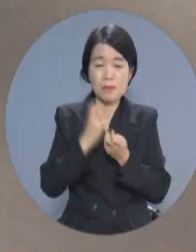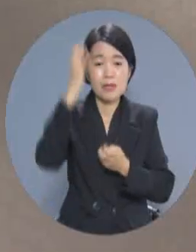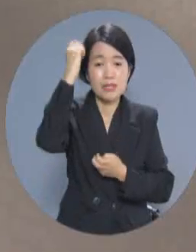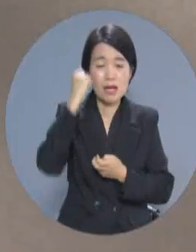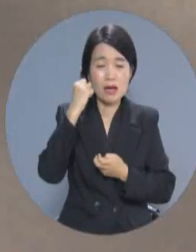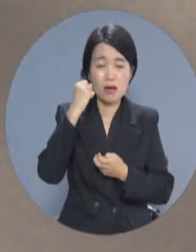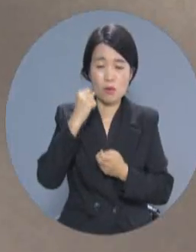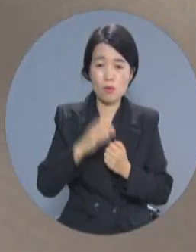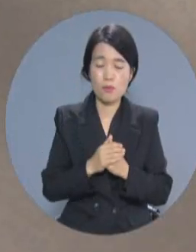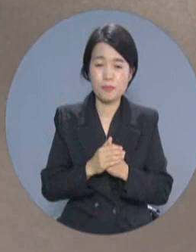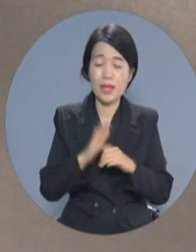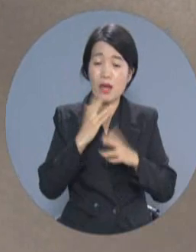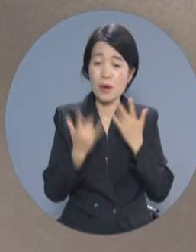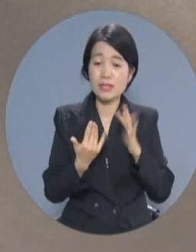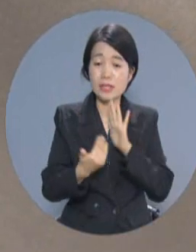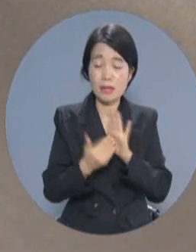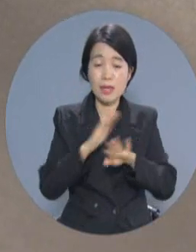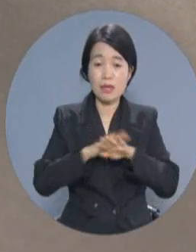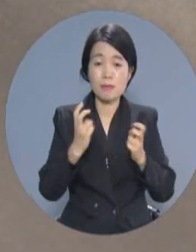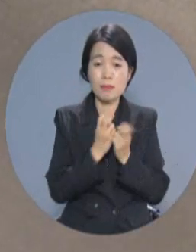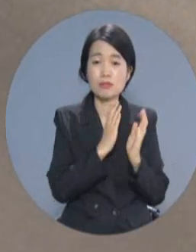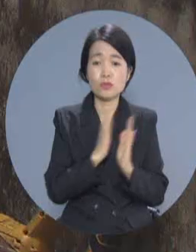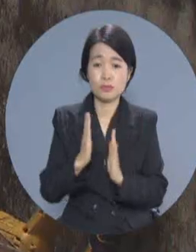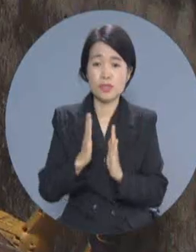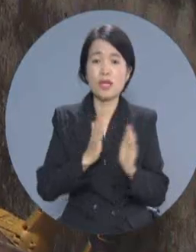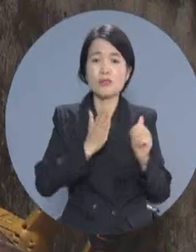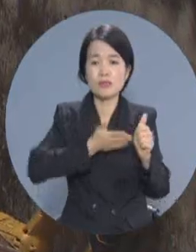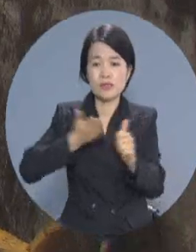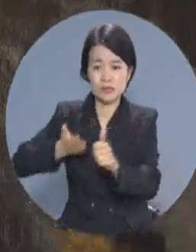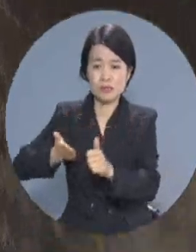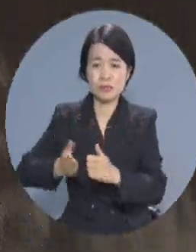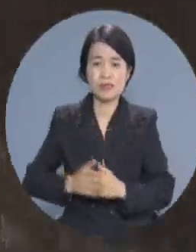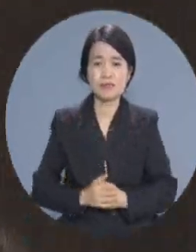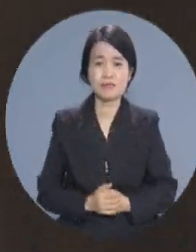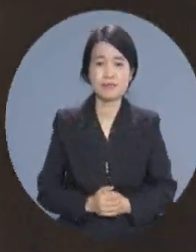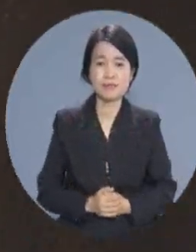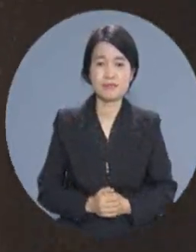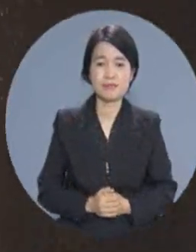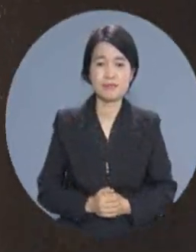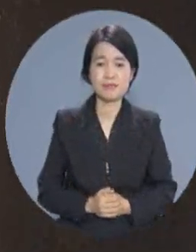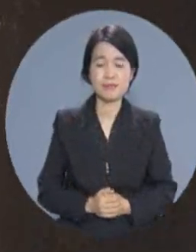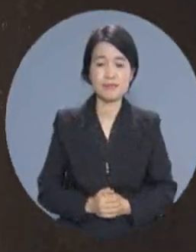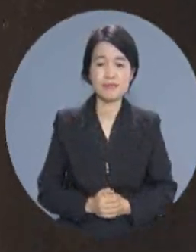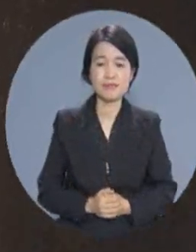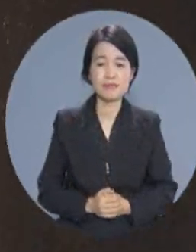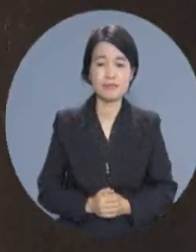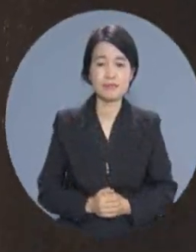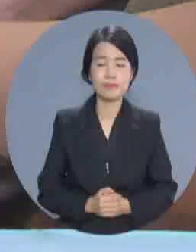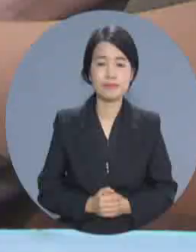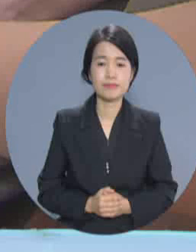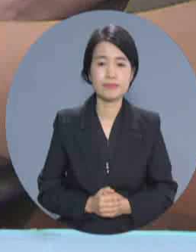화재 대비책을 꼭 마련해달라고 당부했습니다. MBC 뉴스 유민호입니다.